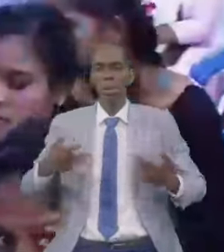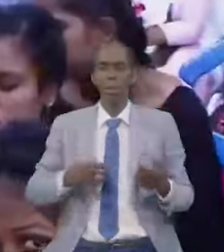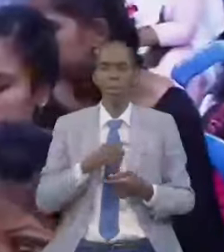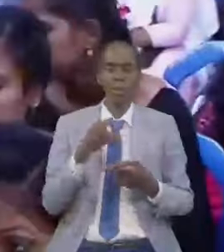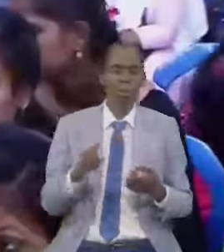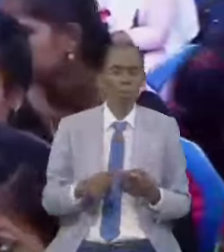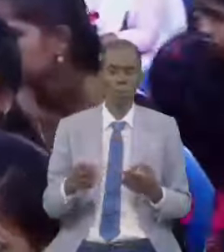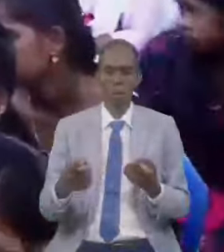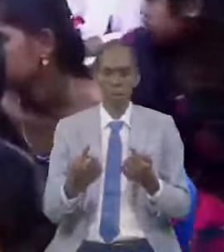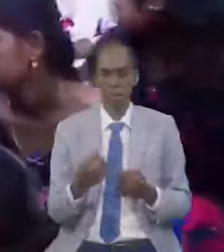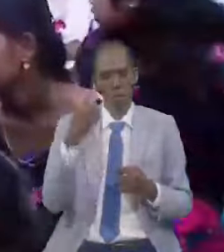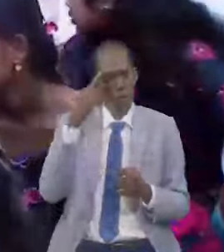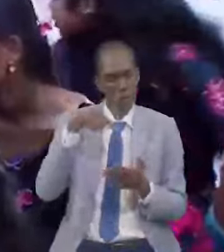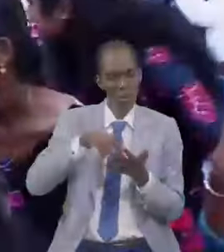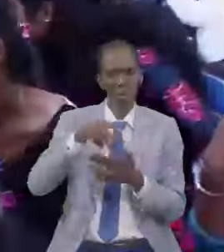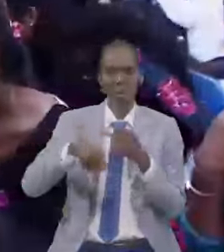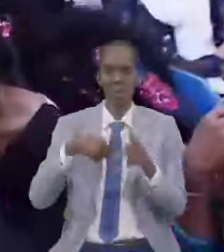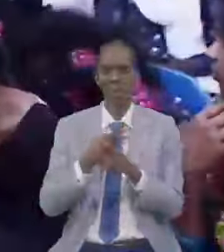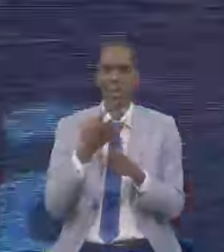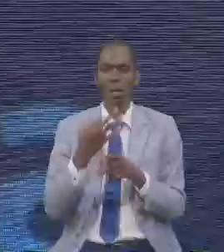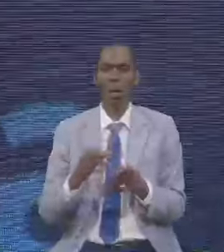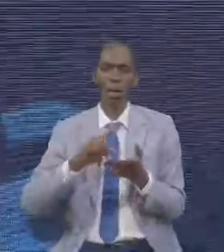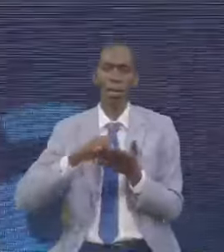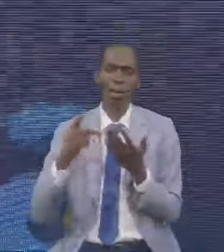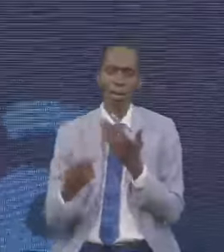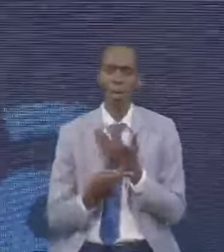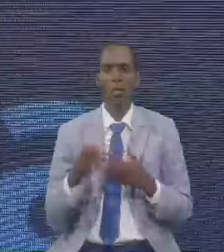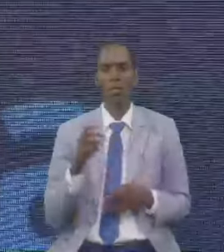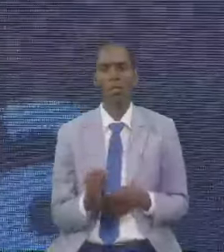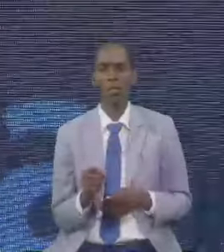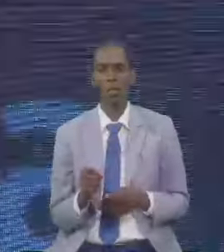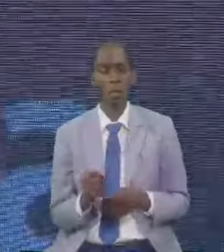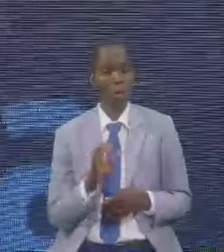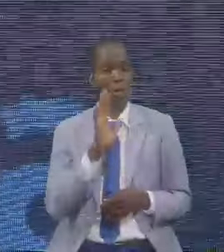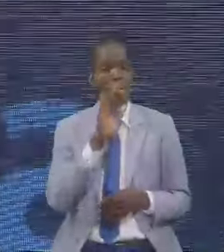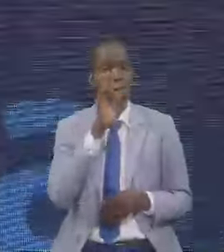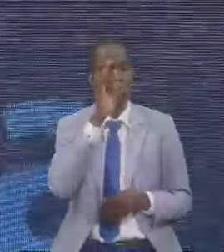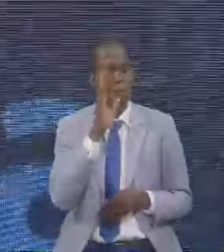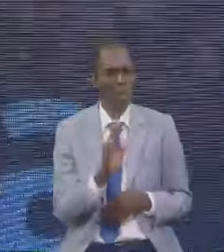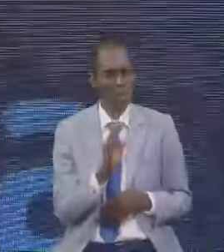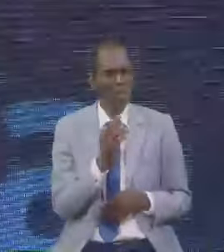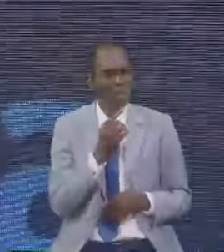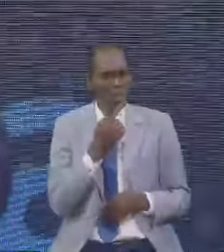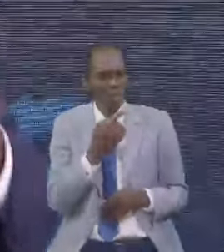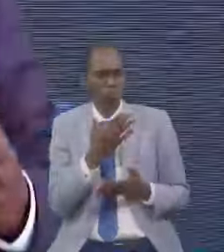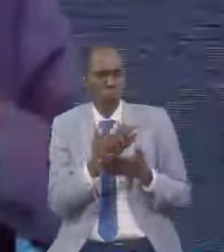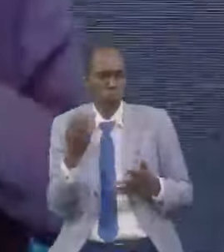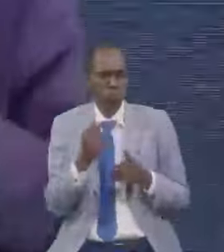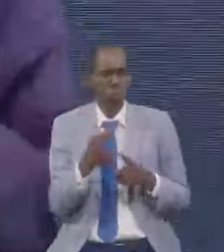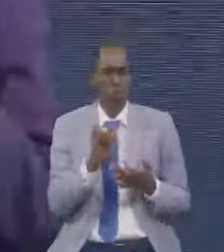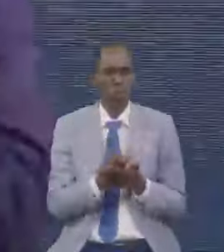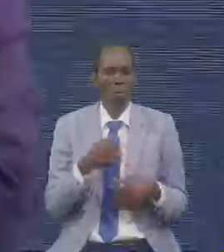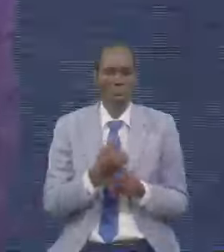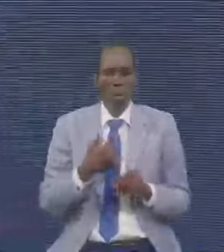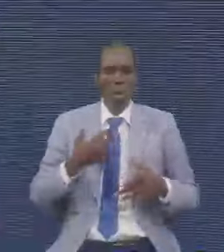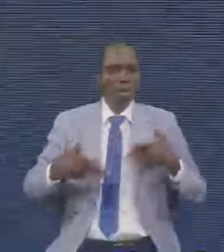మంది ఇలాంటి సభలకు వచ్చినప్పుడు చాలా ఉత్సాహభరితులు అవుతారు. The same preacher says something that makes me excited and happy